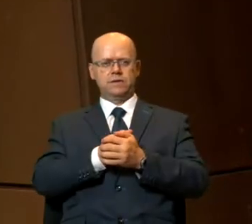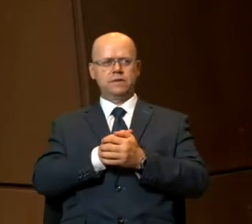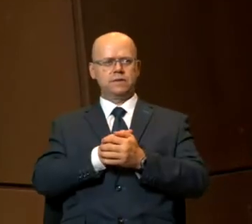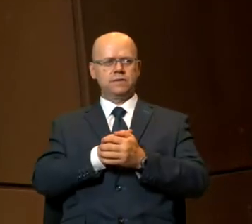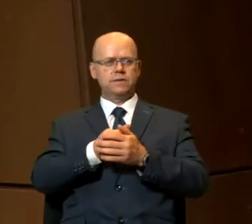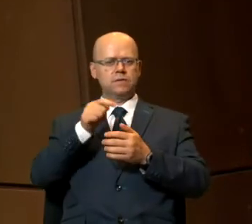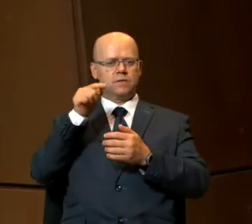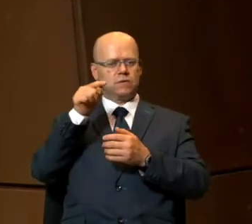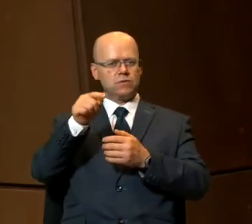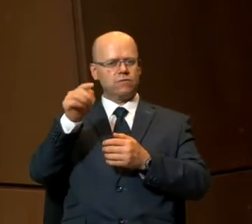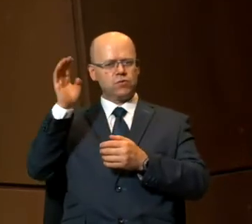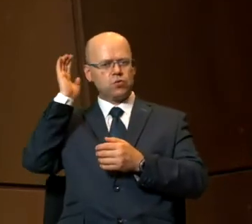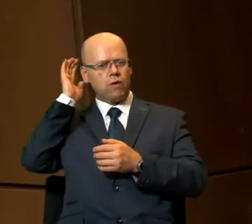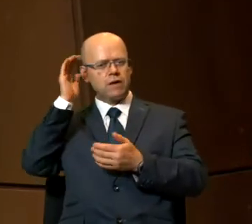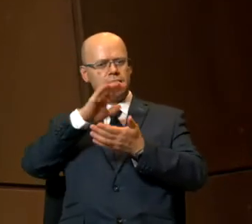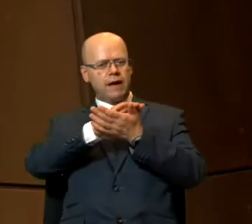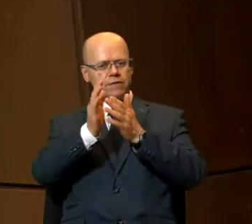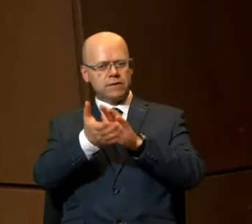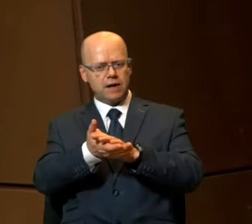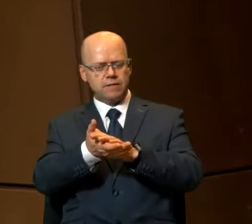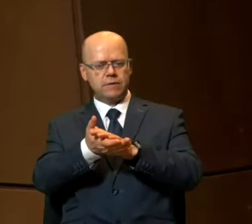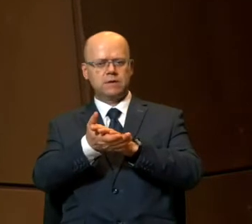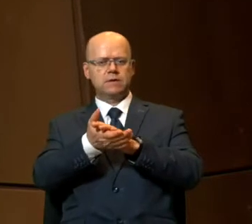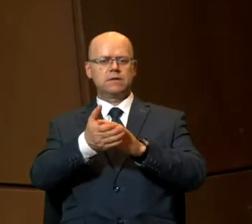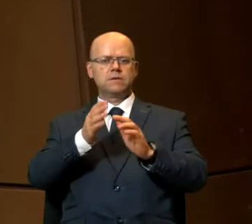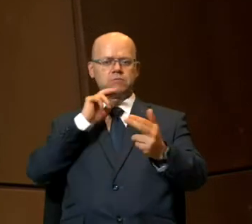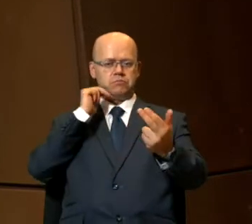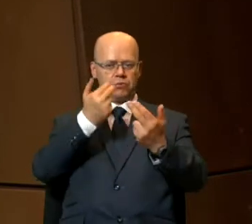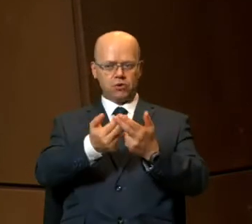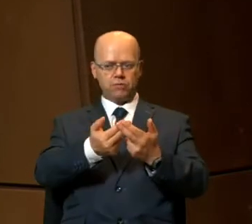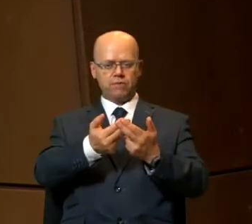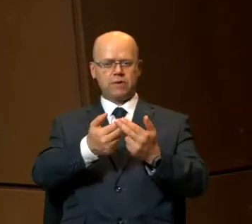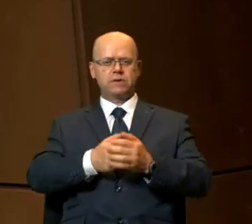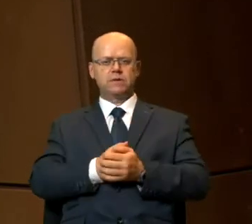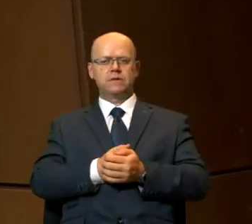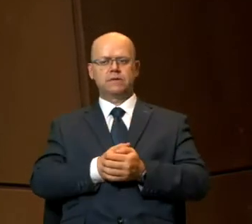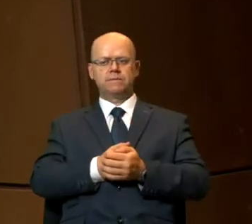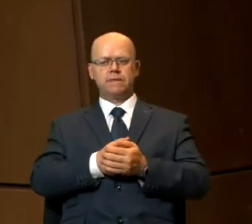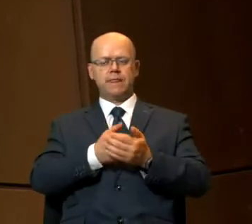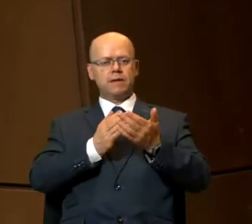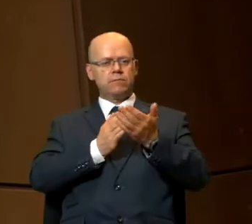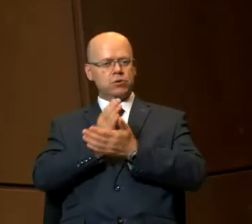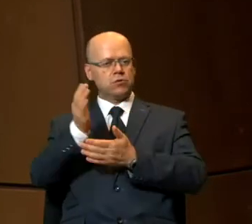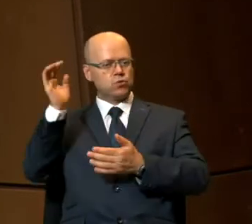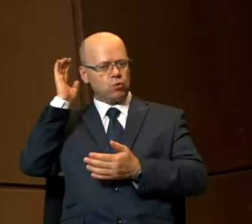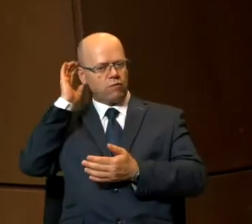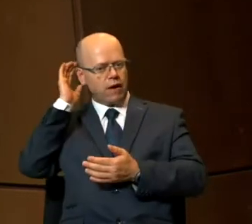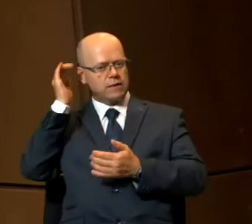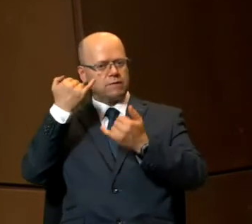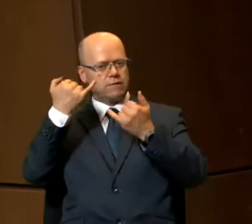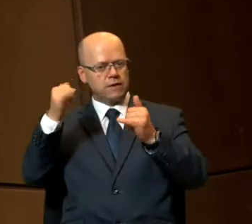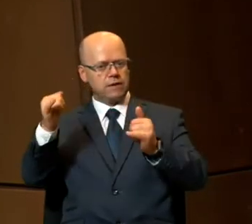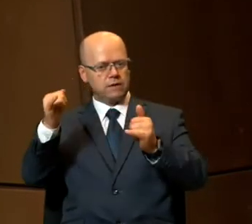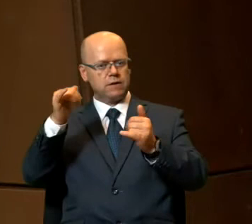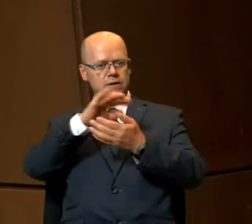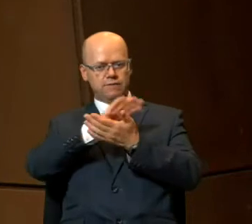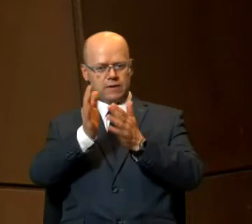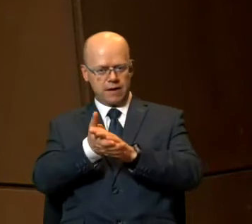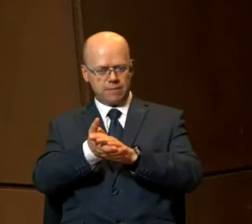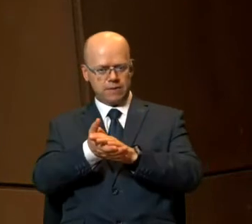Jest to wysłuchiwanie siebie nawzajem i udzielanie sobie odpowiedzi. I to jest moje twierdzenie, że poprzez wsłuchiwanie się w siebie nawzajem